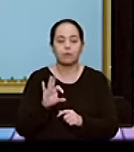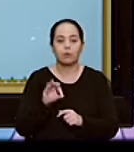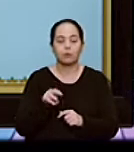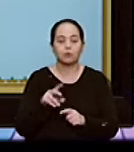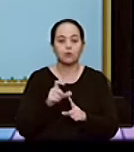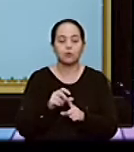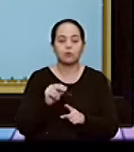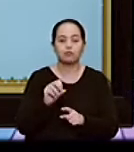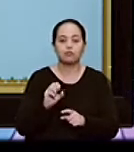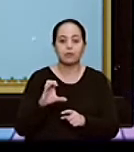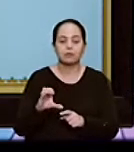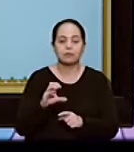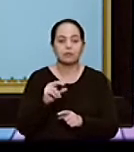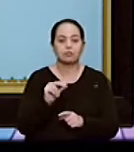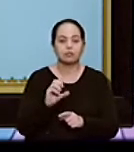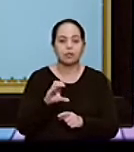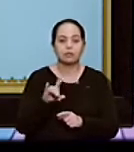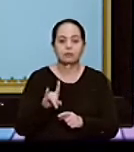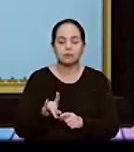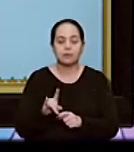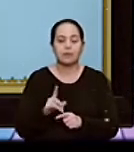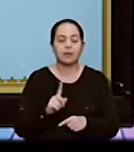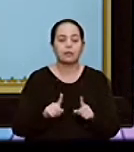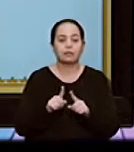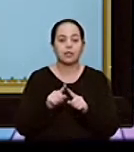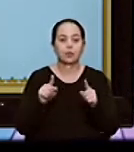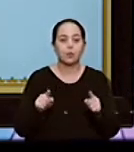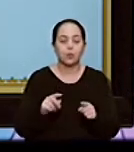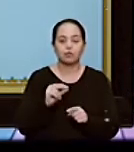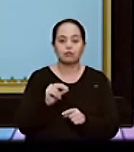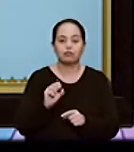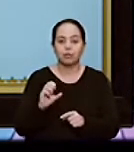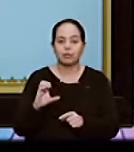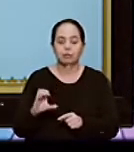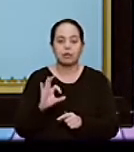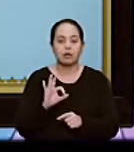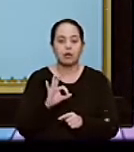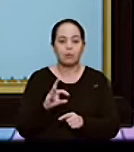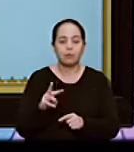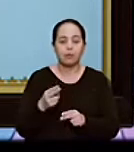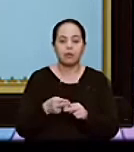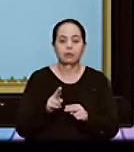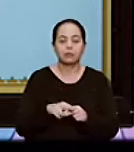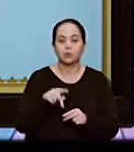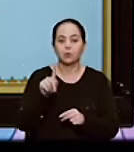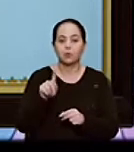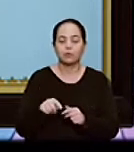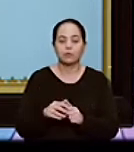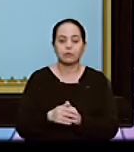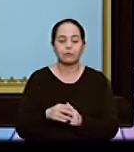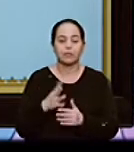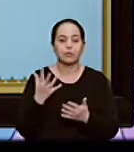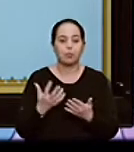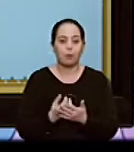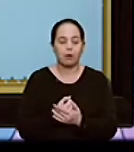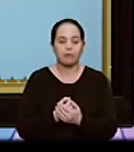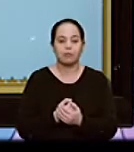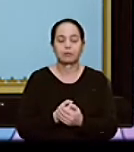Часовом от слова «час», «часы», «часовик». Значит, корень «час», а «ов» – это суффикс.